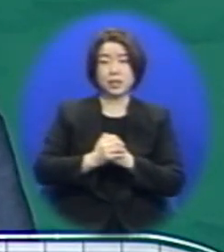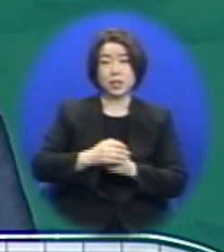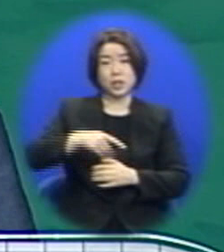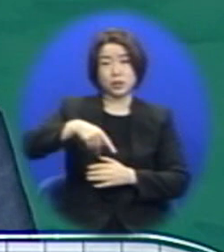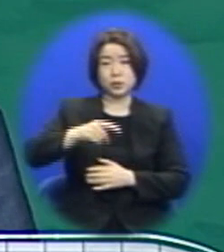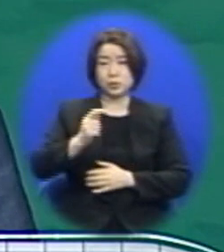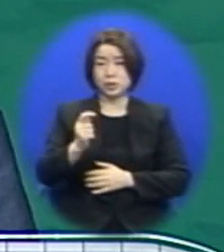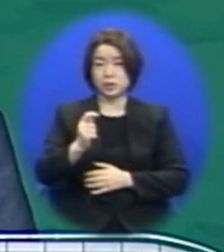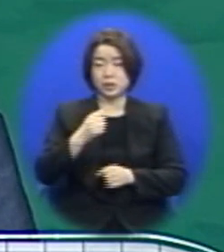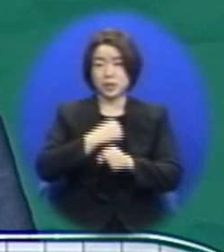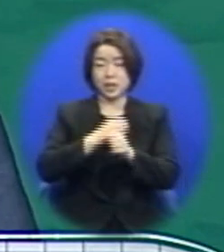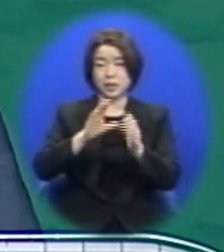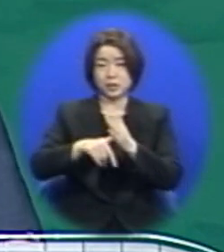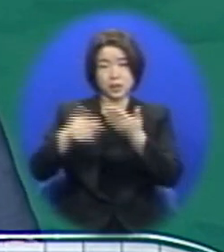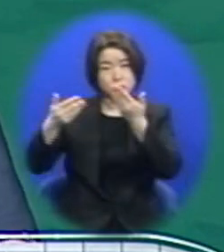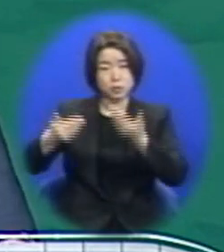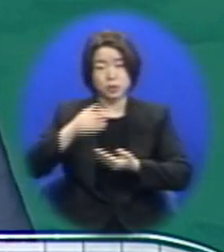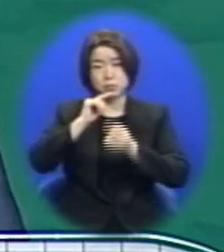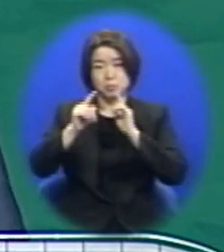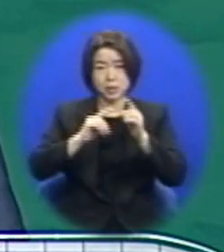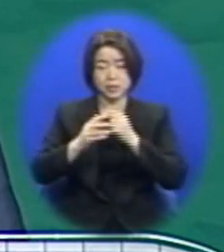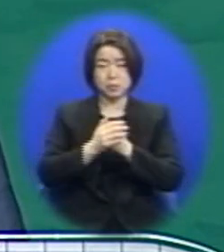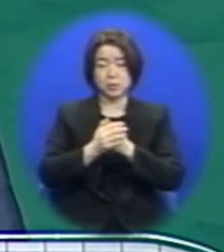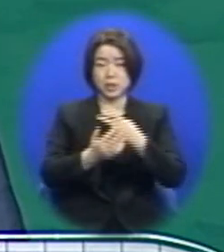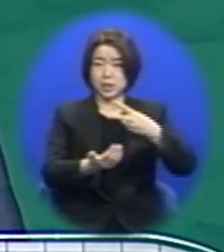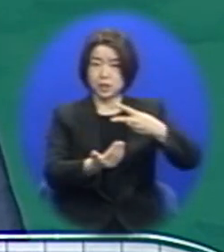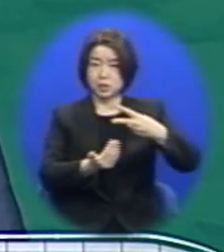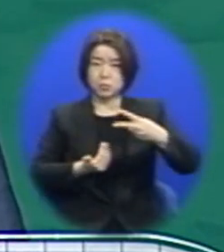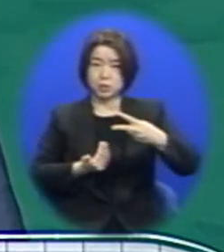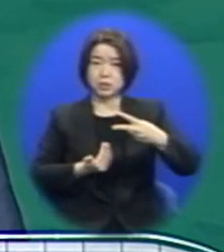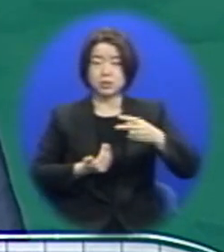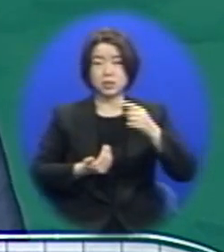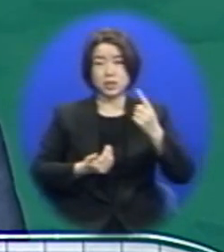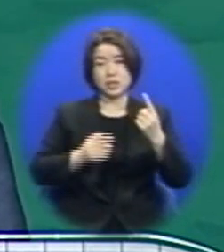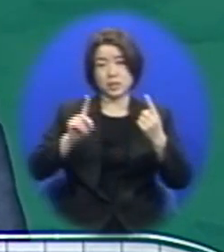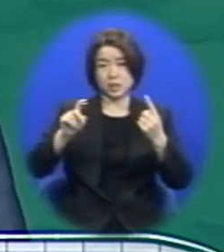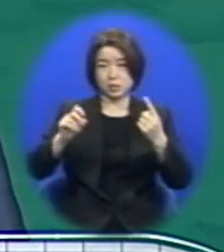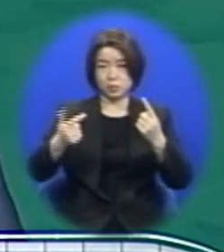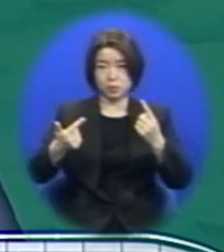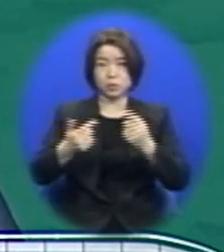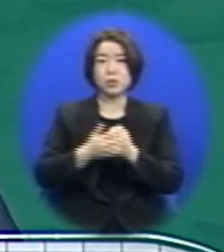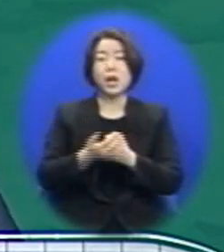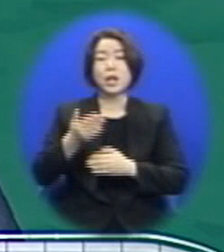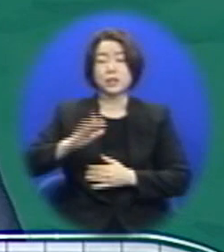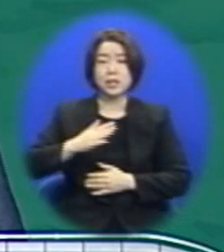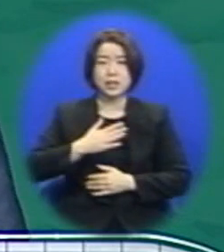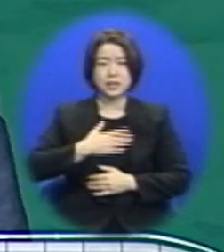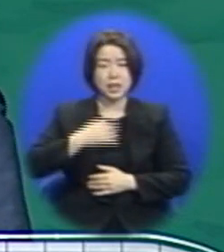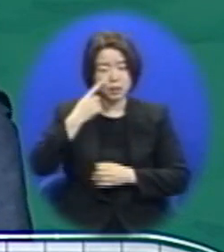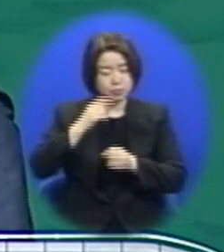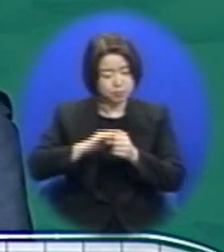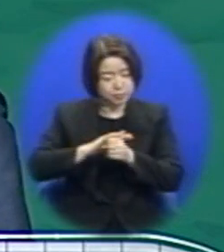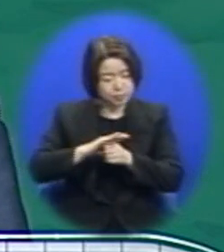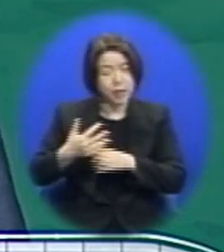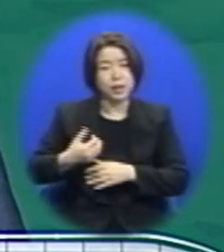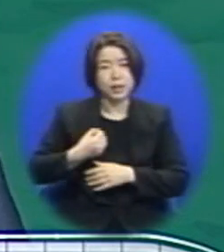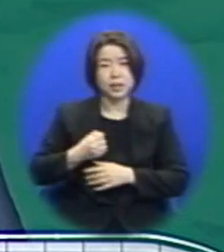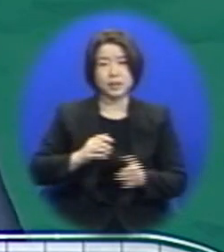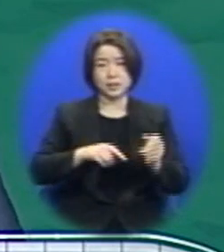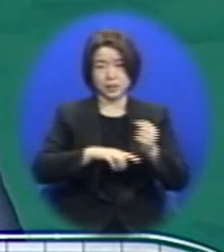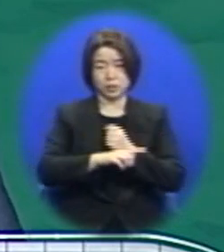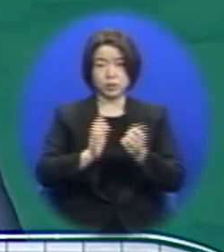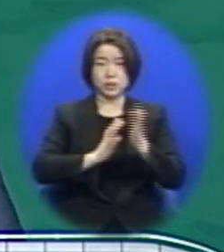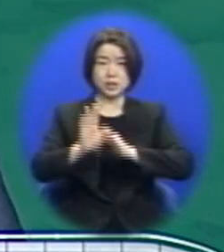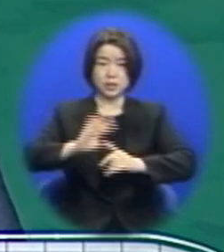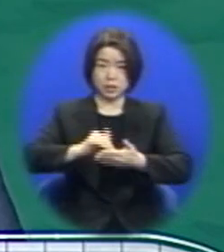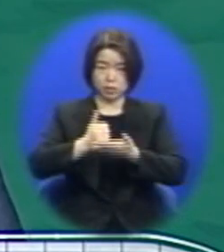큐티하면서 주신 말씀이 디모데전서 1장 16절입니다. 그러나 내가 긍휼을 입은 까닭은 예수 그리스도께서